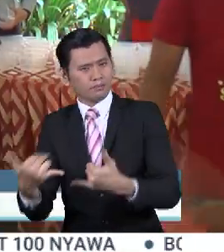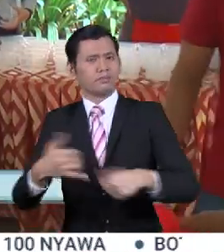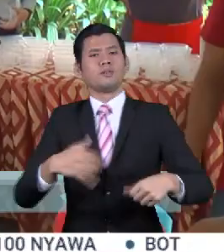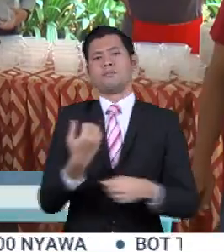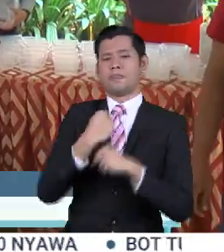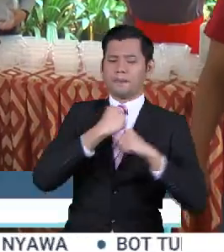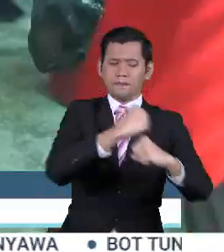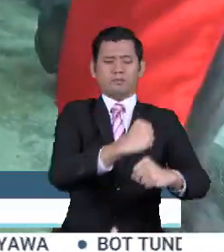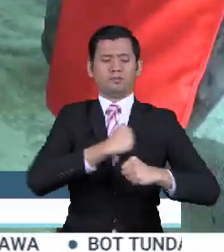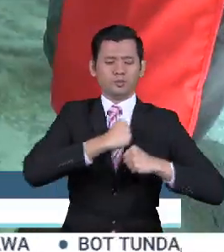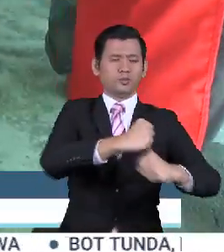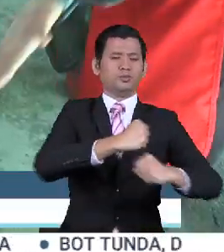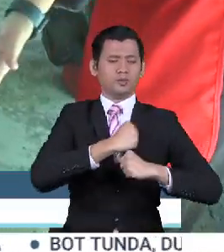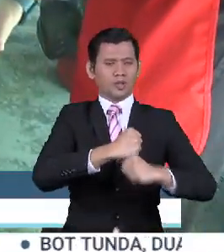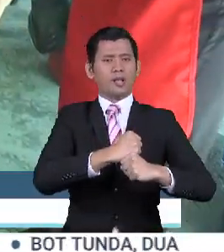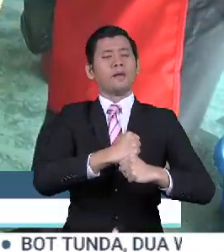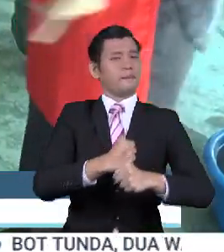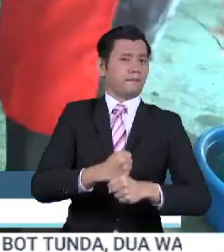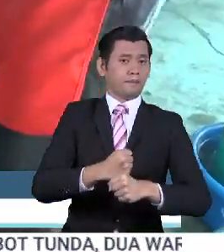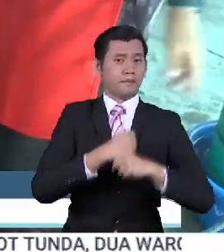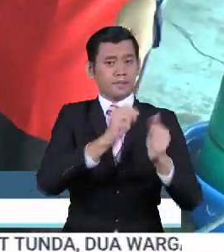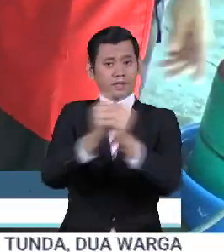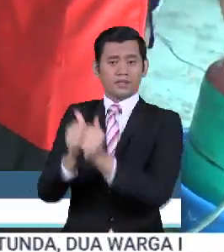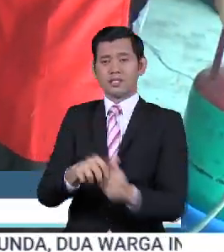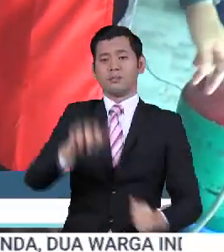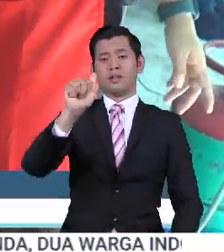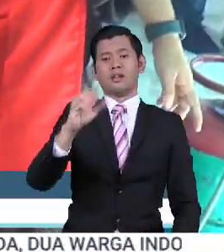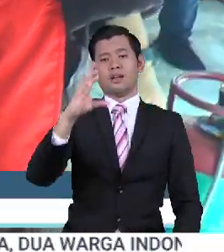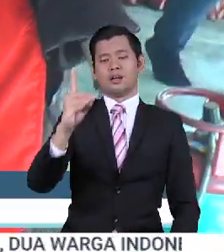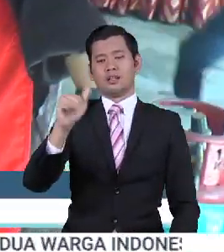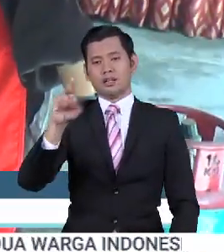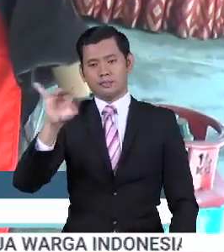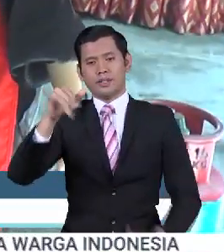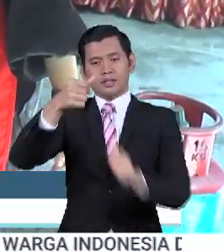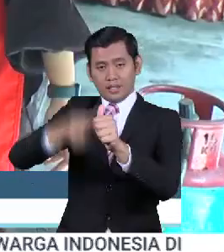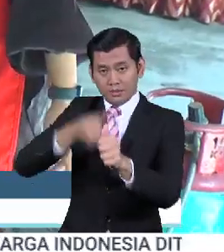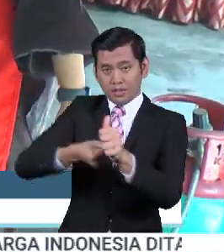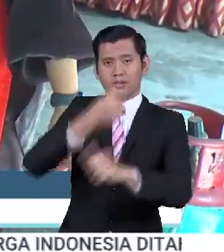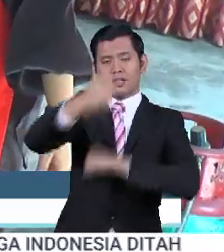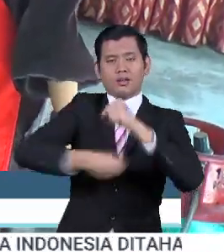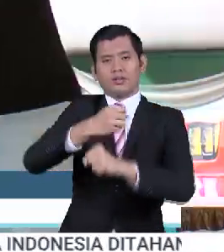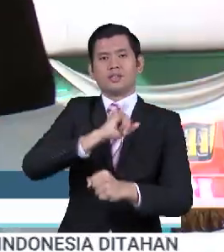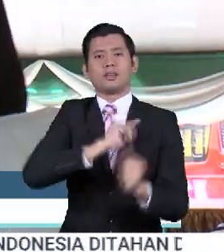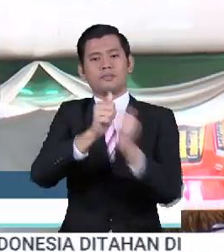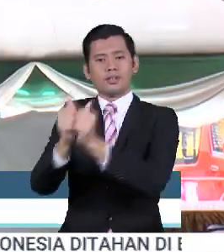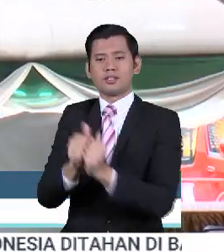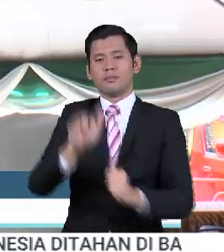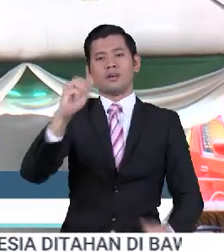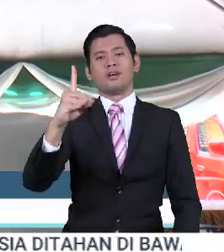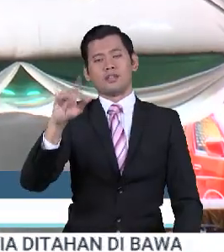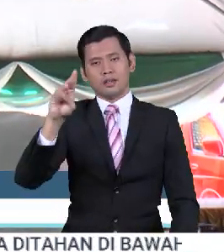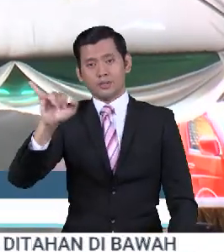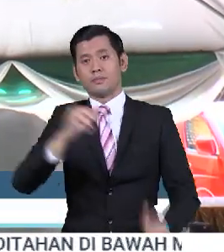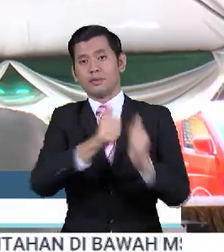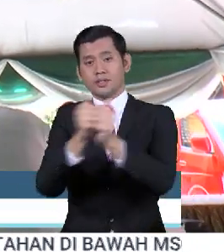memang ada kat sini bersama-sama dengan Adabi. Sebenarnya setiap tahun Ayu bersama dengan Adabi. So alhamdulillah kali ini kita bersama dengan Zoo Negara dan